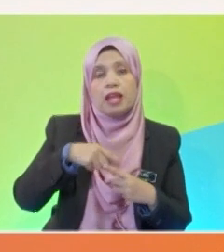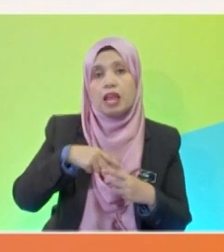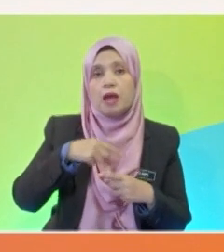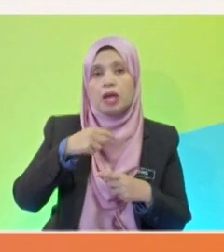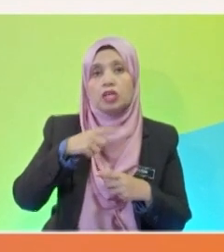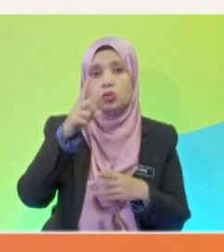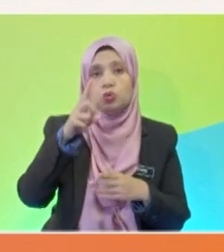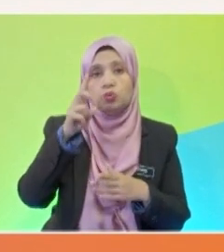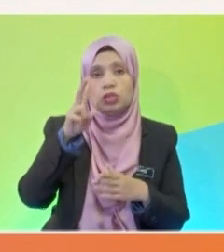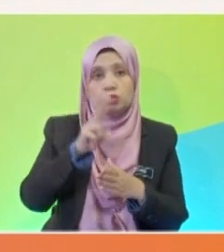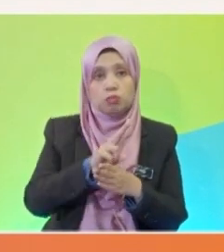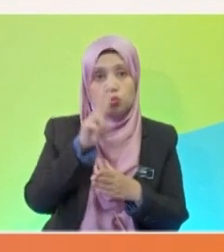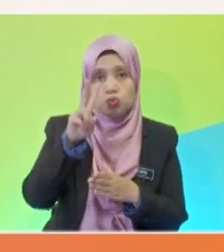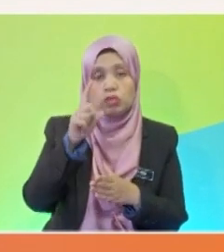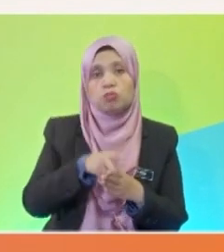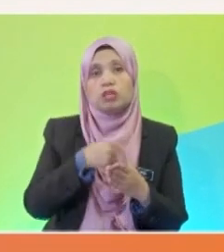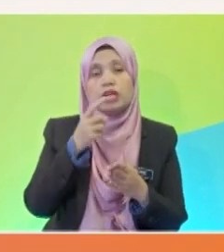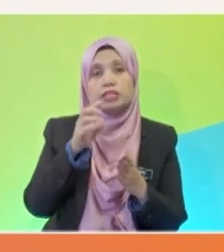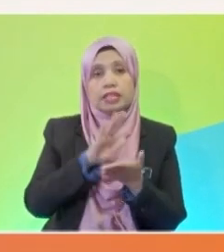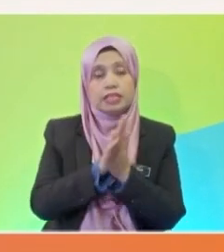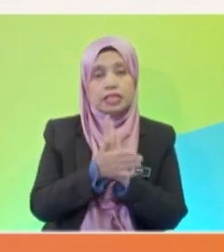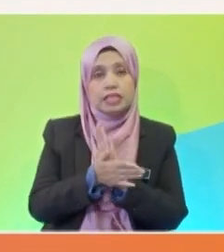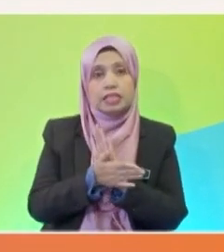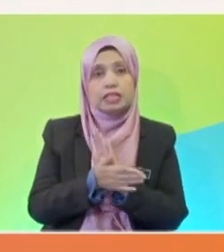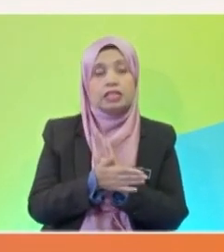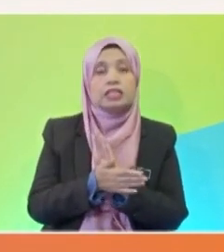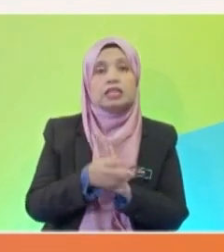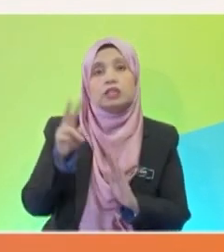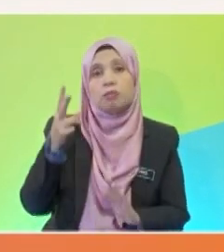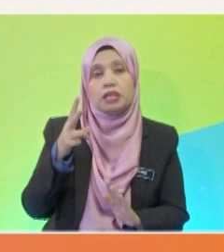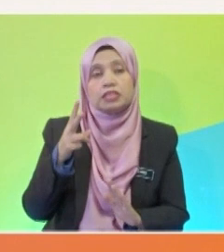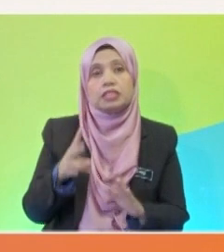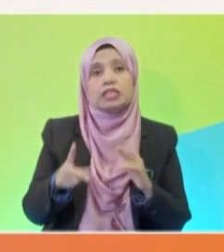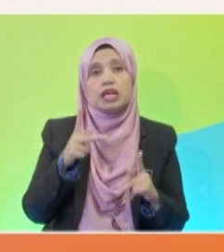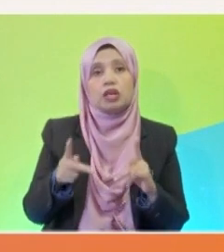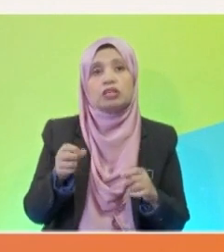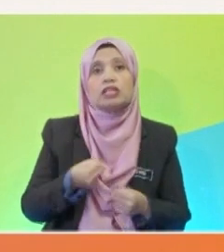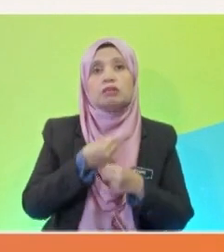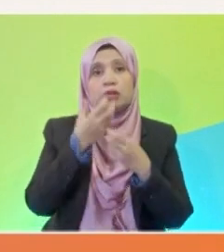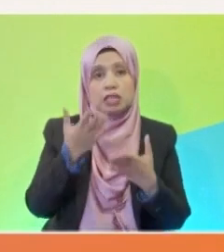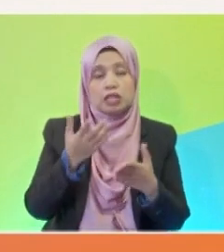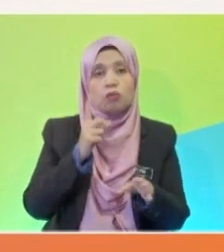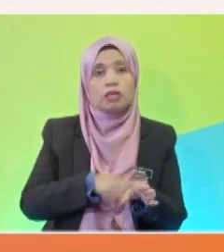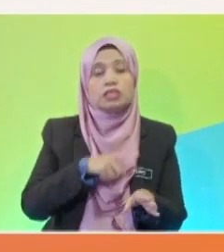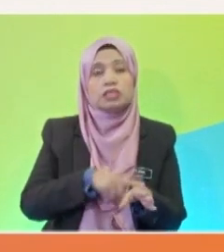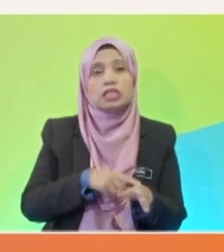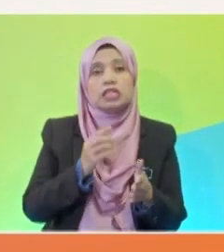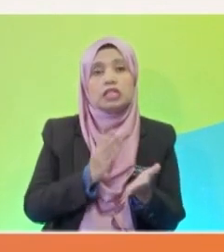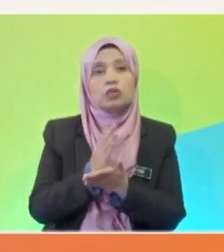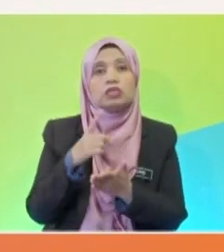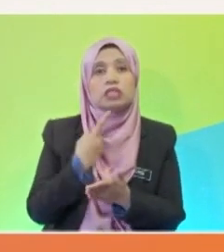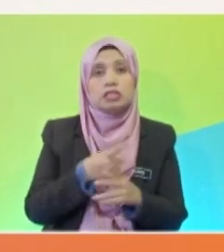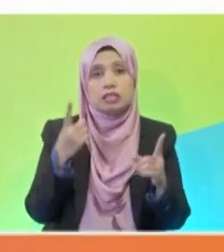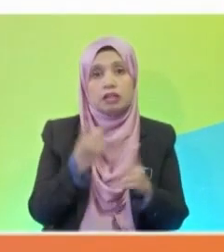berlaku, kita bahagi dengan 12. Kena baca soalan betul-betul. Sekiranya tidak dinyatakan tempoh, terus kita darab dengan